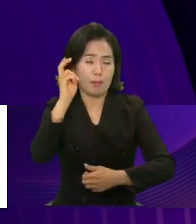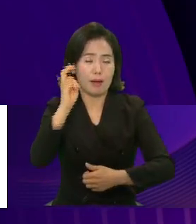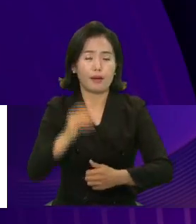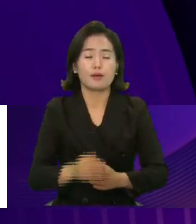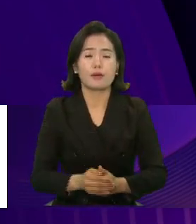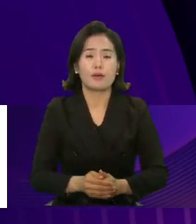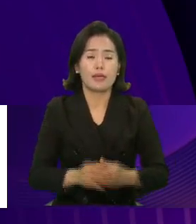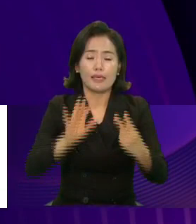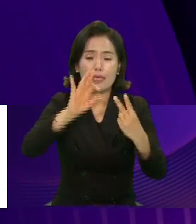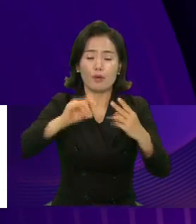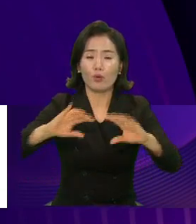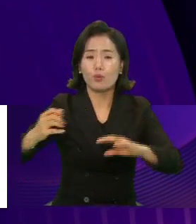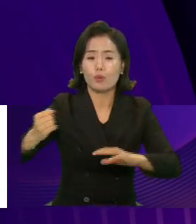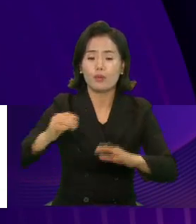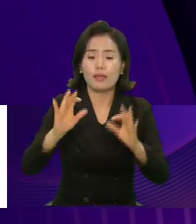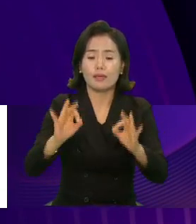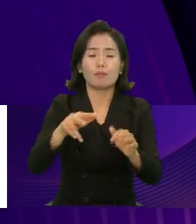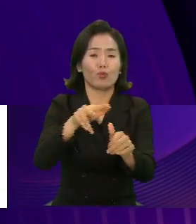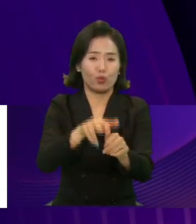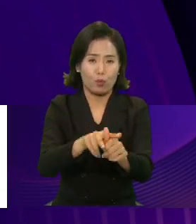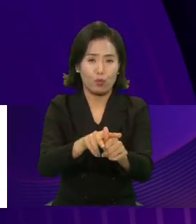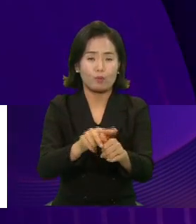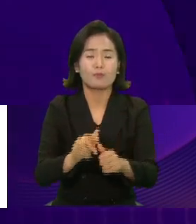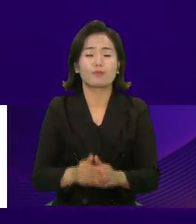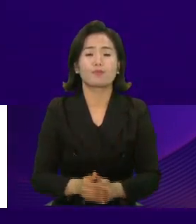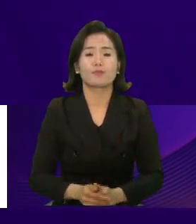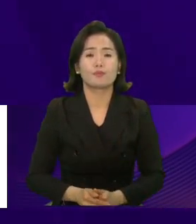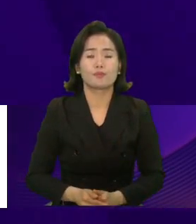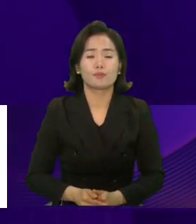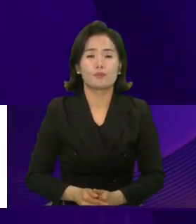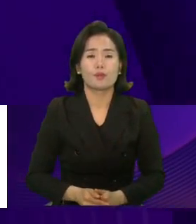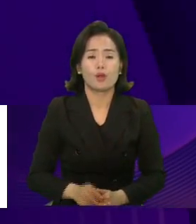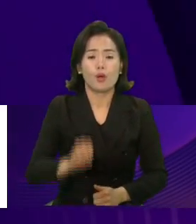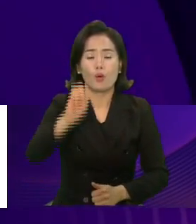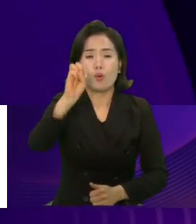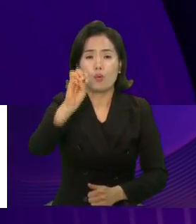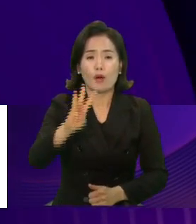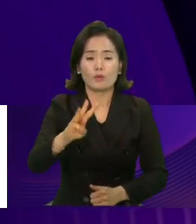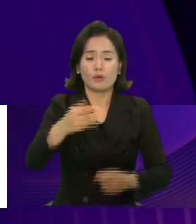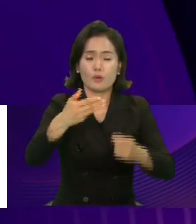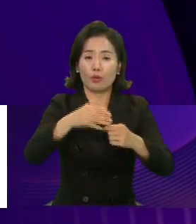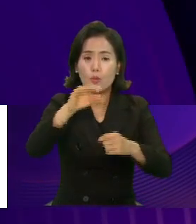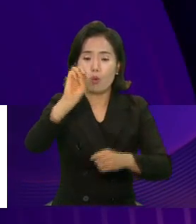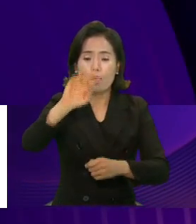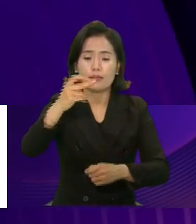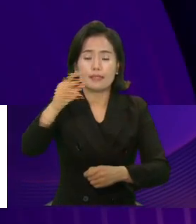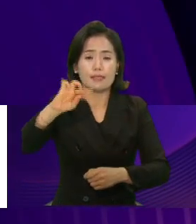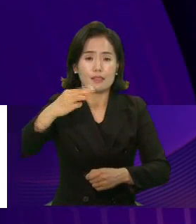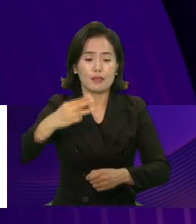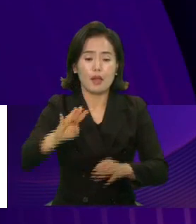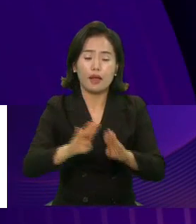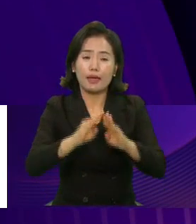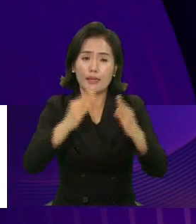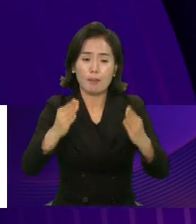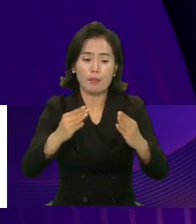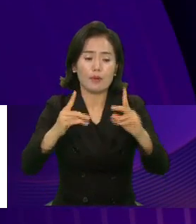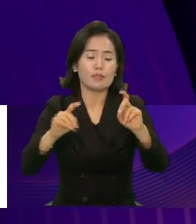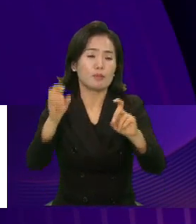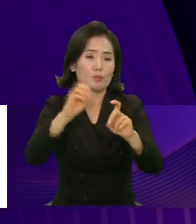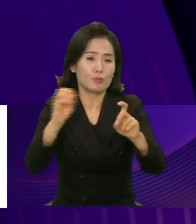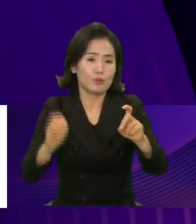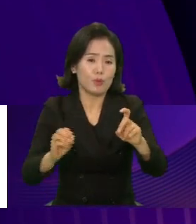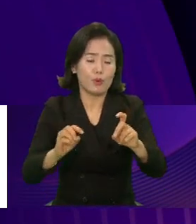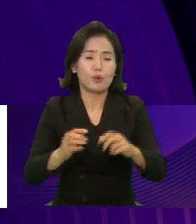유력시됩니다. 2위는 국민의힘 김정현 후보입니다. 광주 여덟 번째 지역구는 광산을입니다. 개표 11%